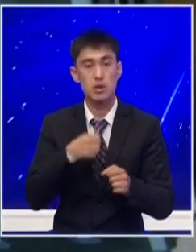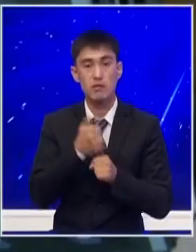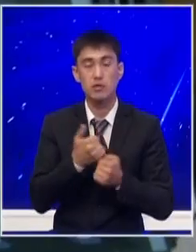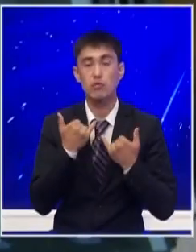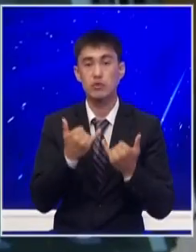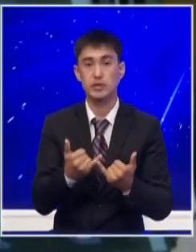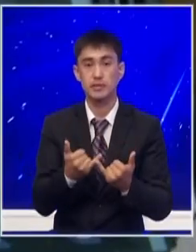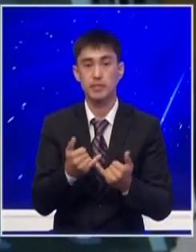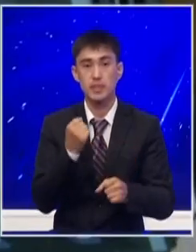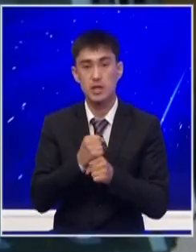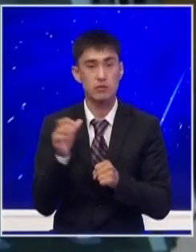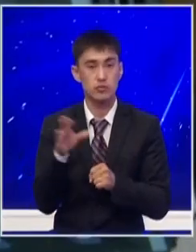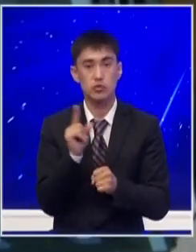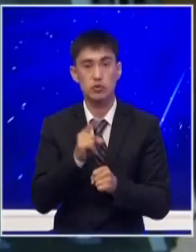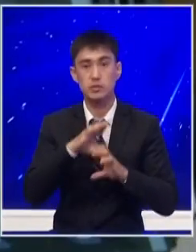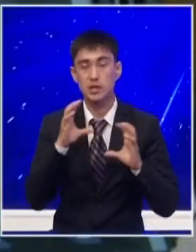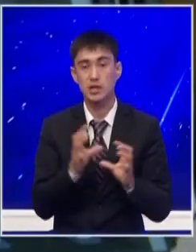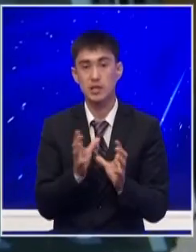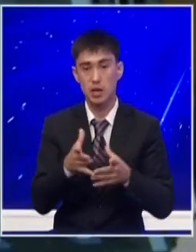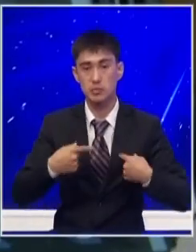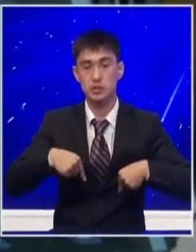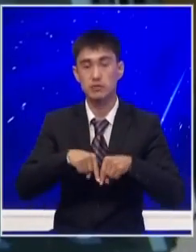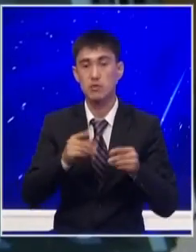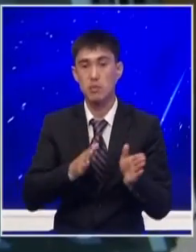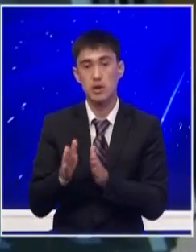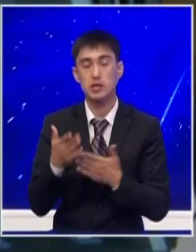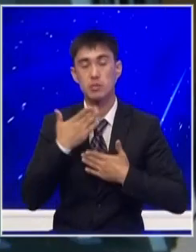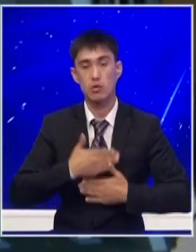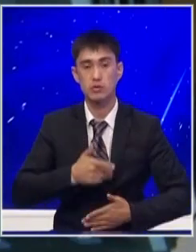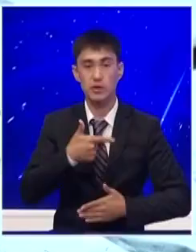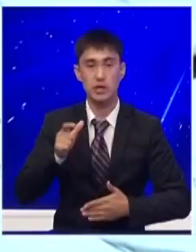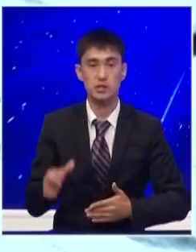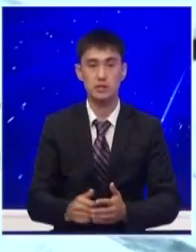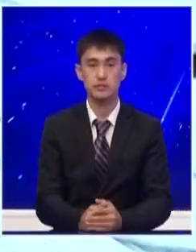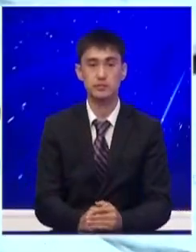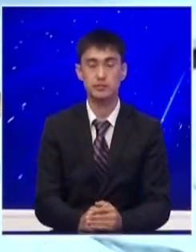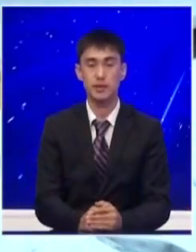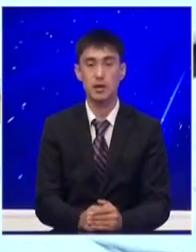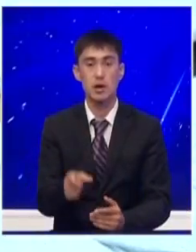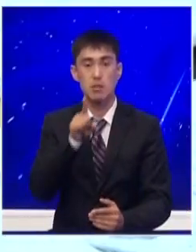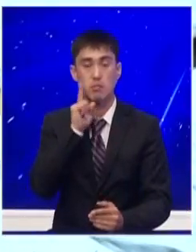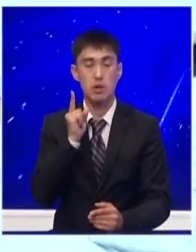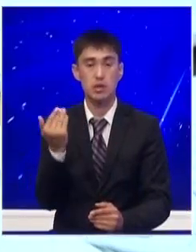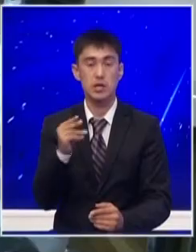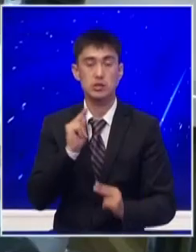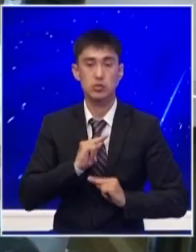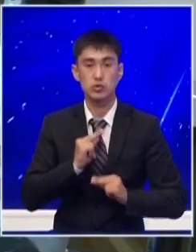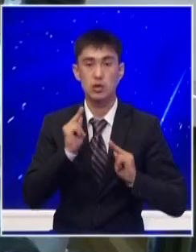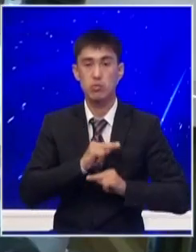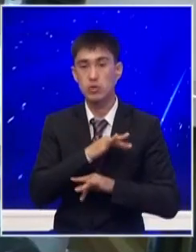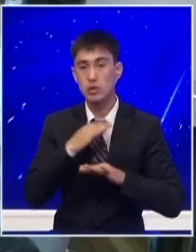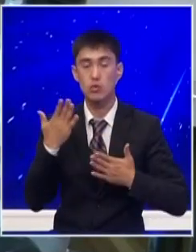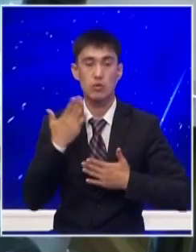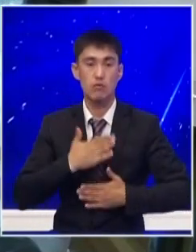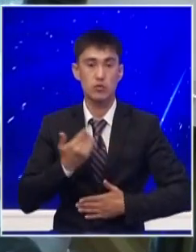это уважение. Мы делаем все, чтобы сохранить общественный порядок и спокойствие граждан. По словам молодой сотрудницы, работа доставляет